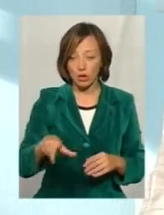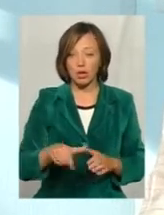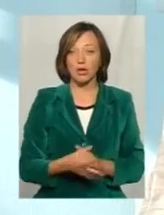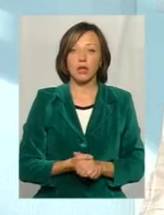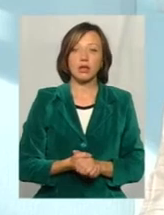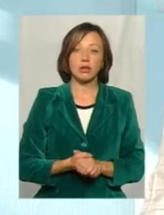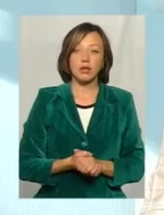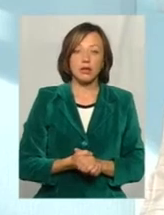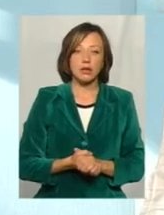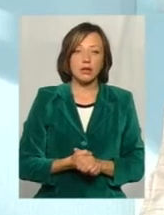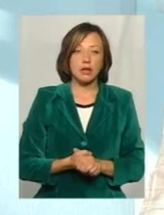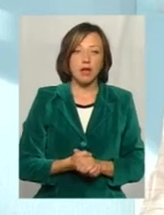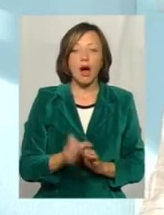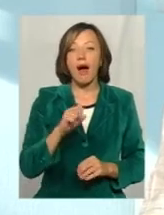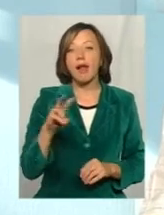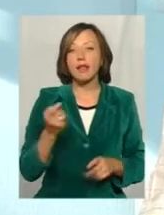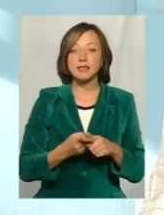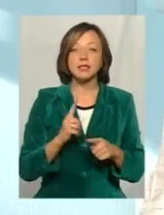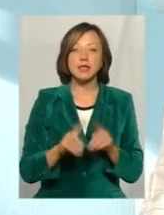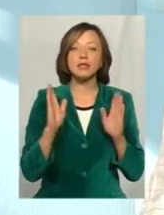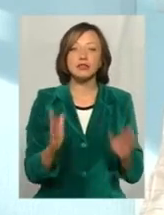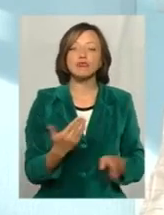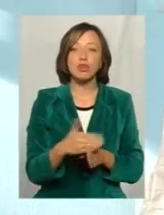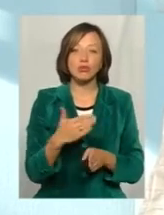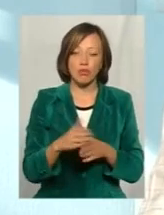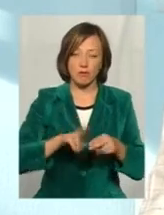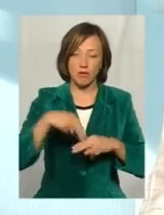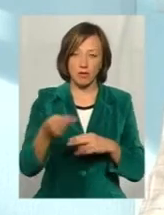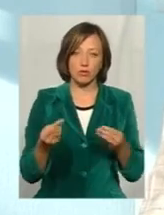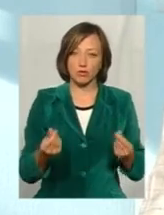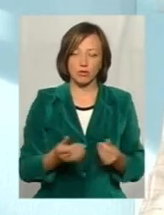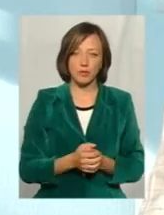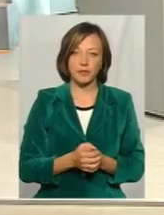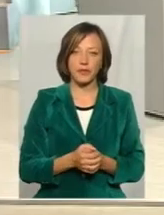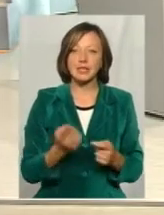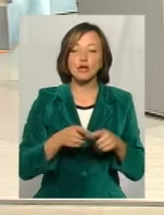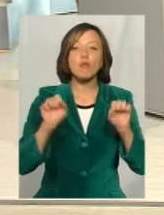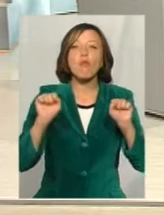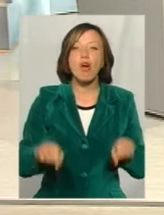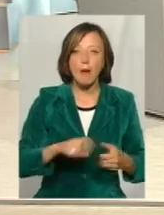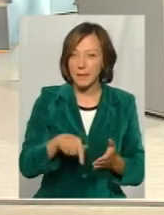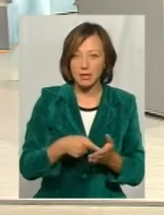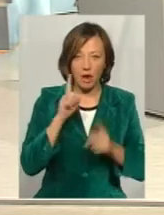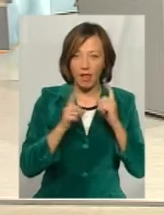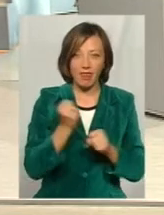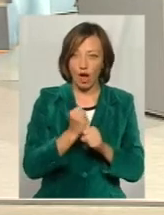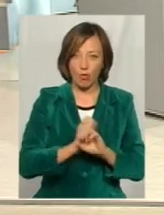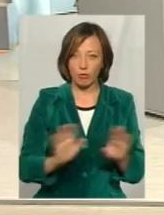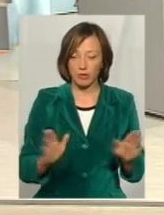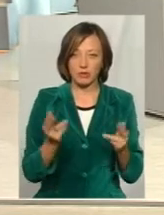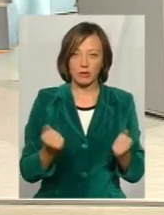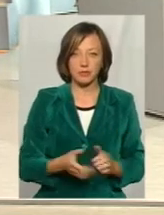витрат за пільгове перевезення, але це є частково лише відшкодування. Тобто, зрозуміло. Це те, що могла міська рада і не робити, по суті, тому